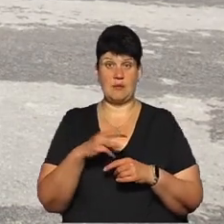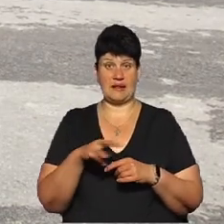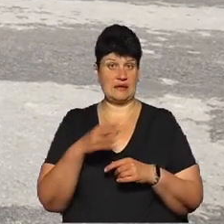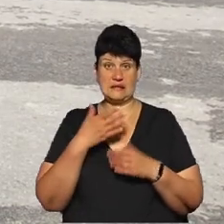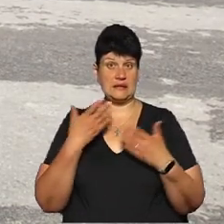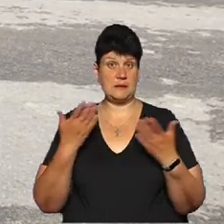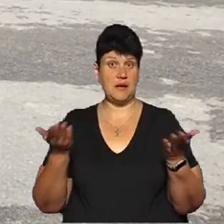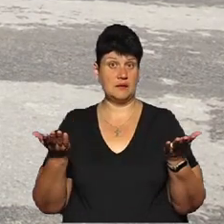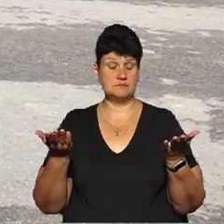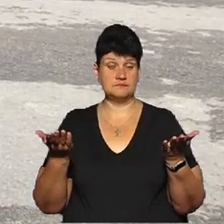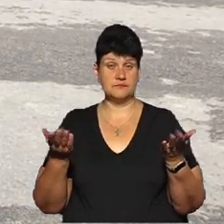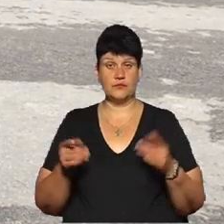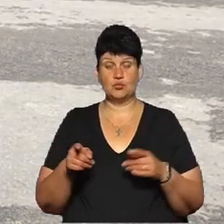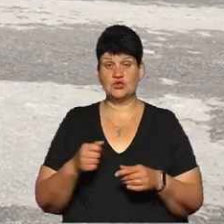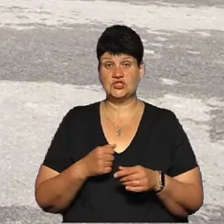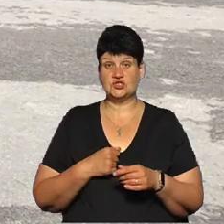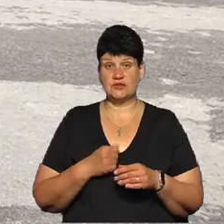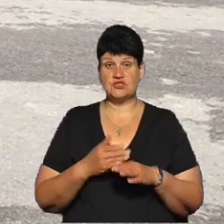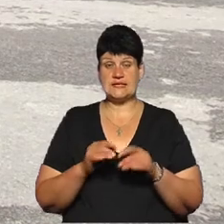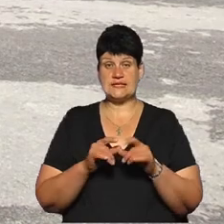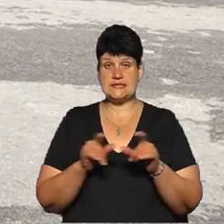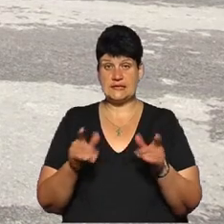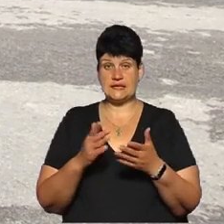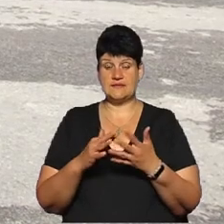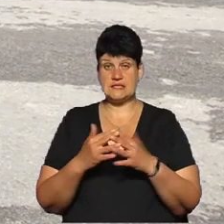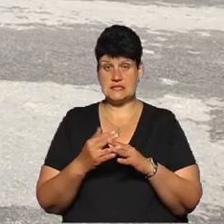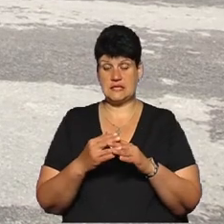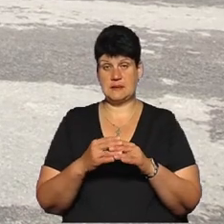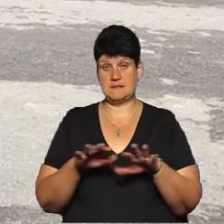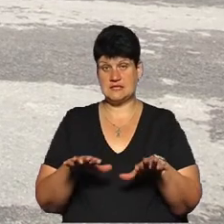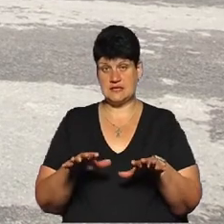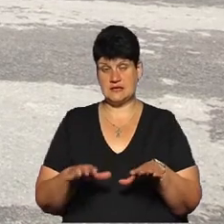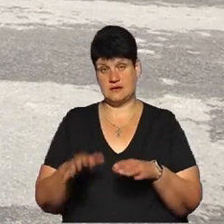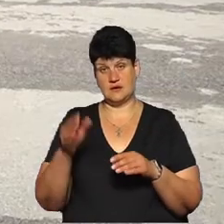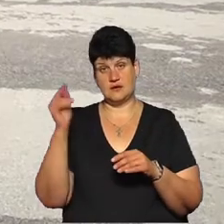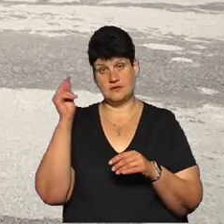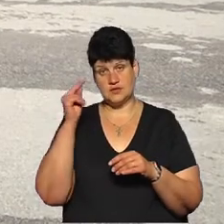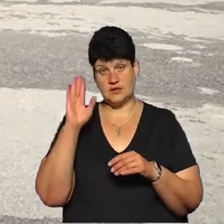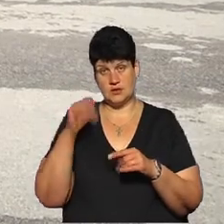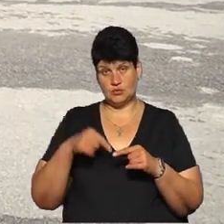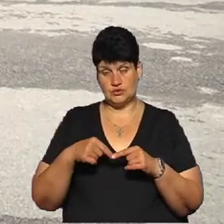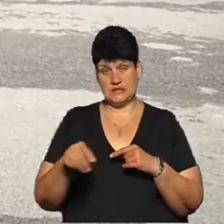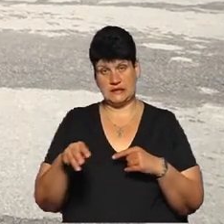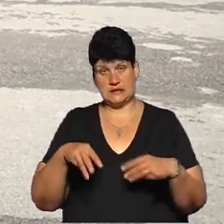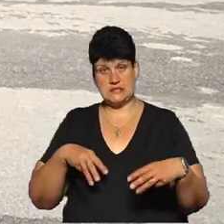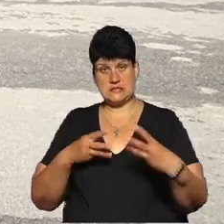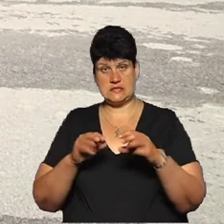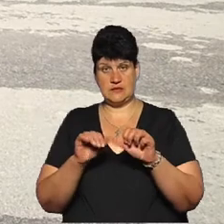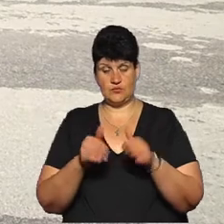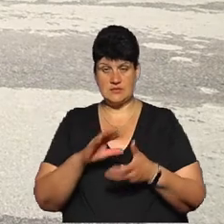в частини закладів, які знаходяться в сільській місцевості, освітній процес буде відбуватися в дистанційному форматі. Загалом є